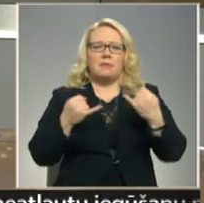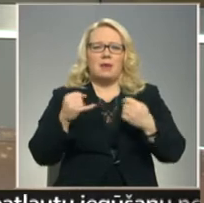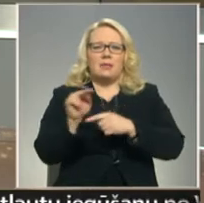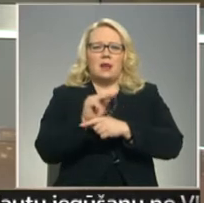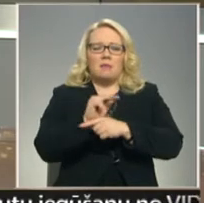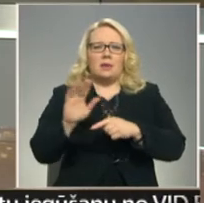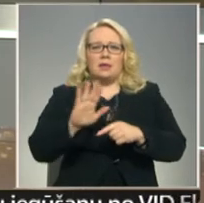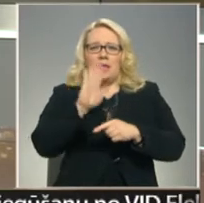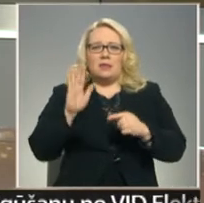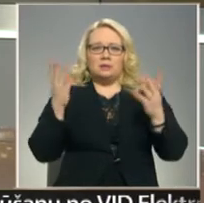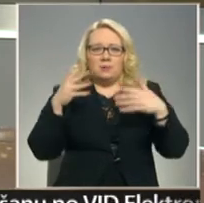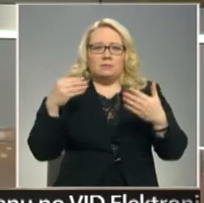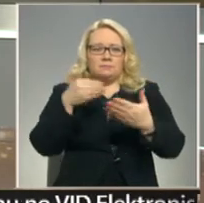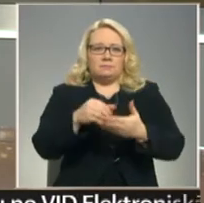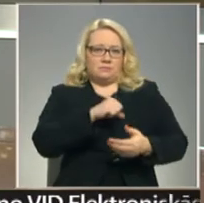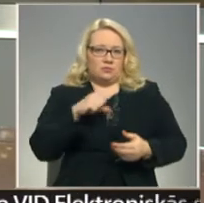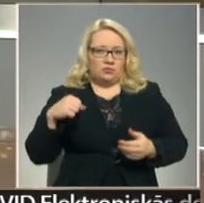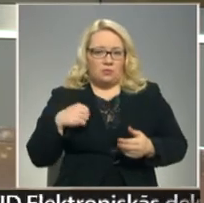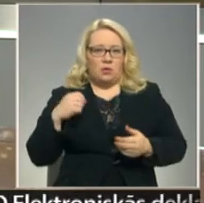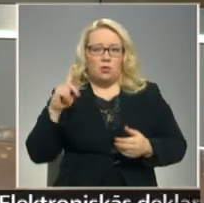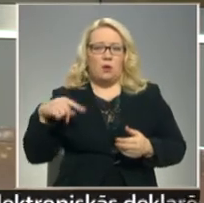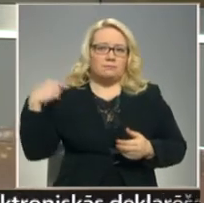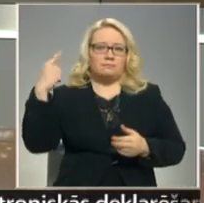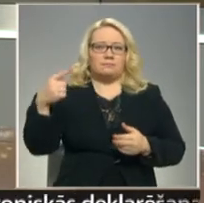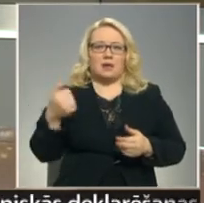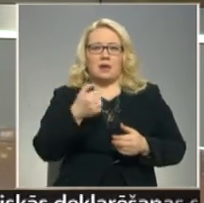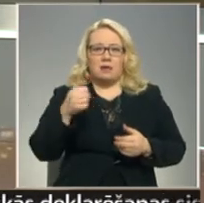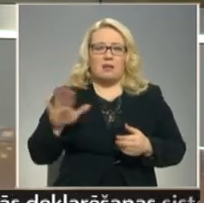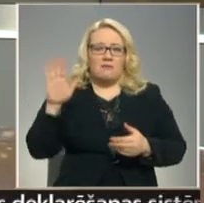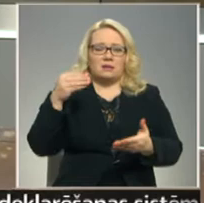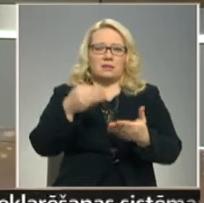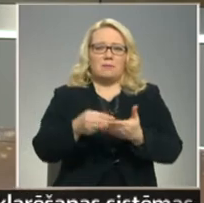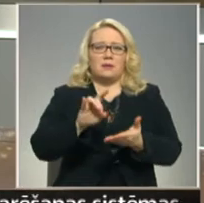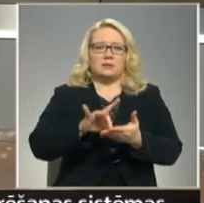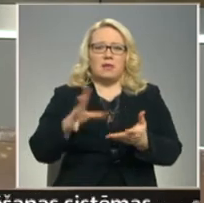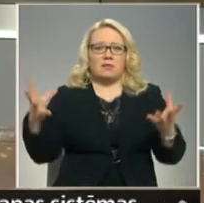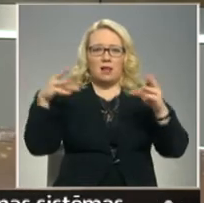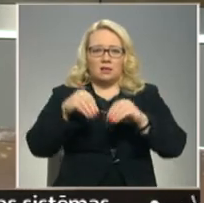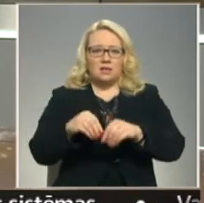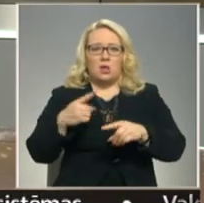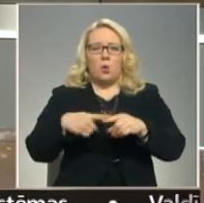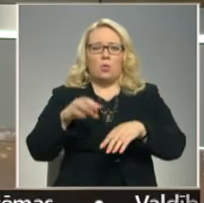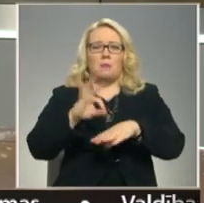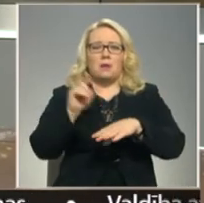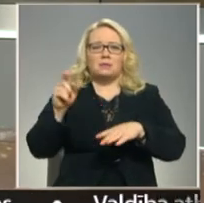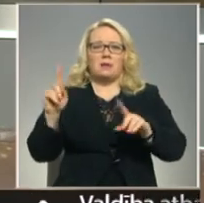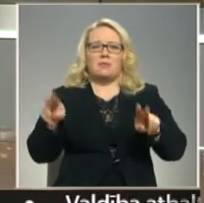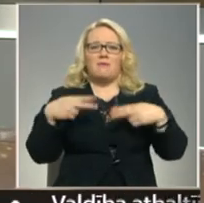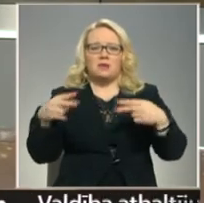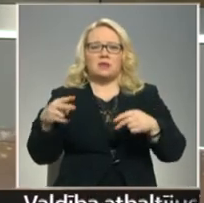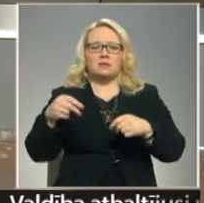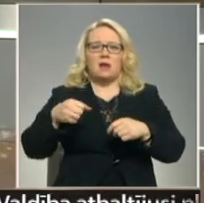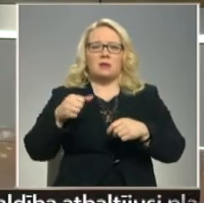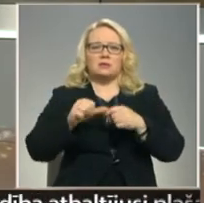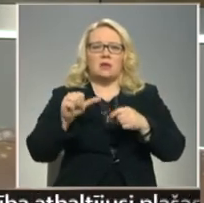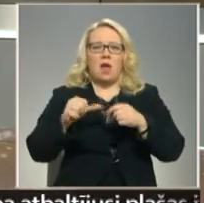stacionārā iegādāties pašiem. No aiznākamā gada valsts tās iepirks centralizēti un pacientiem vairs nebūs jāpārvietojas ar apjomīgiem zāļu